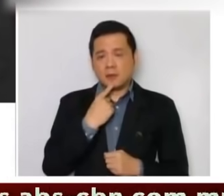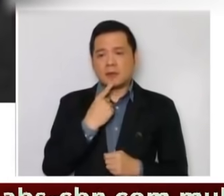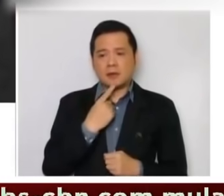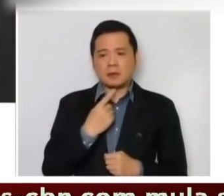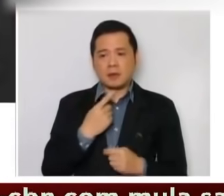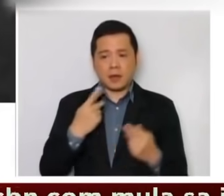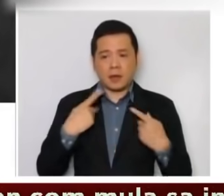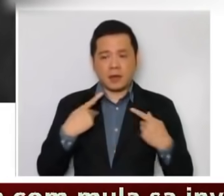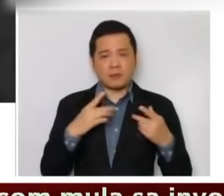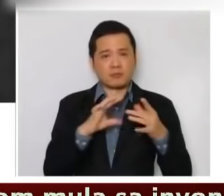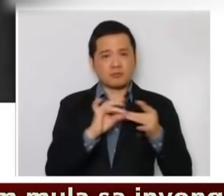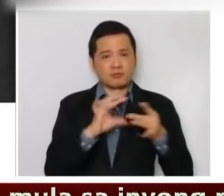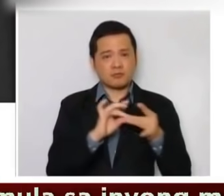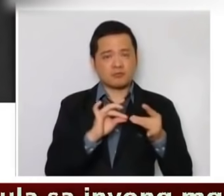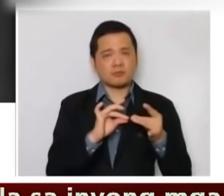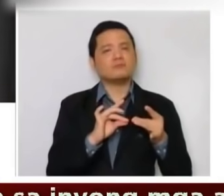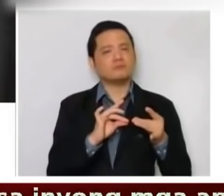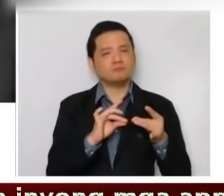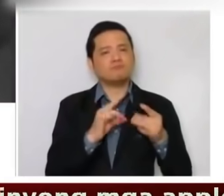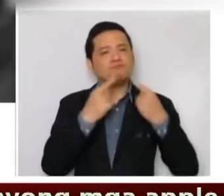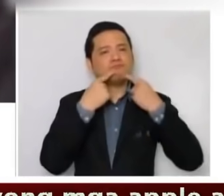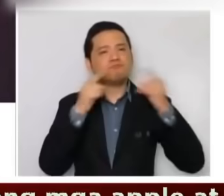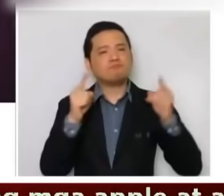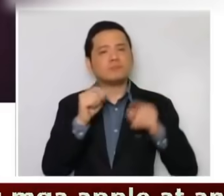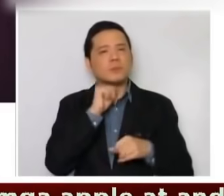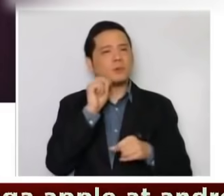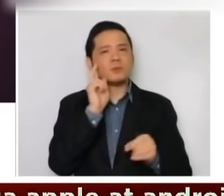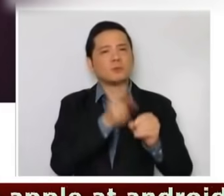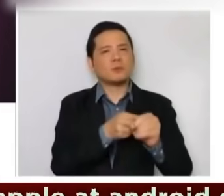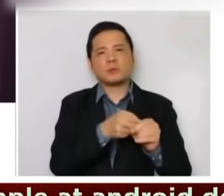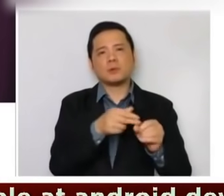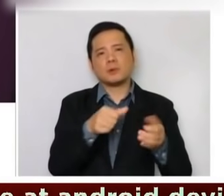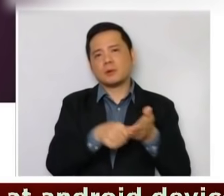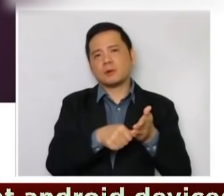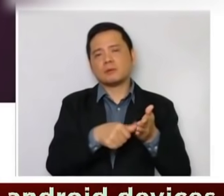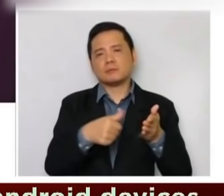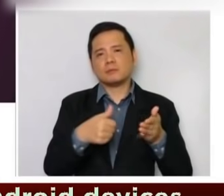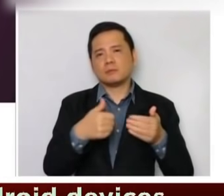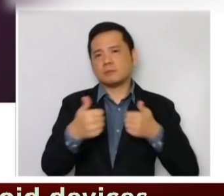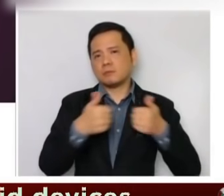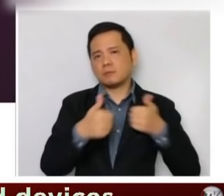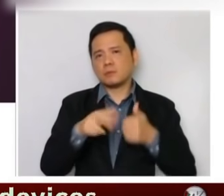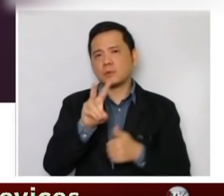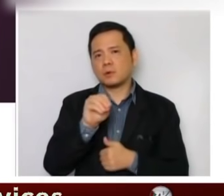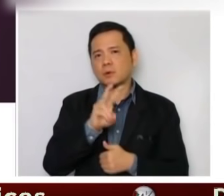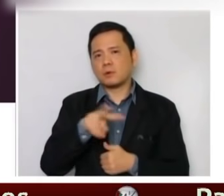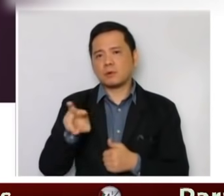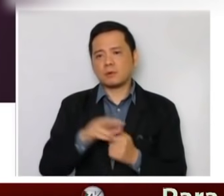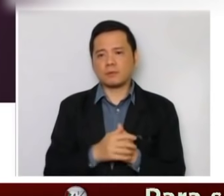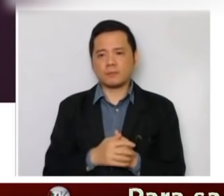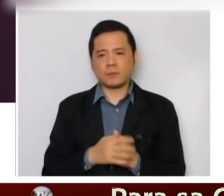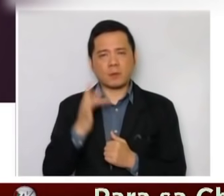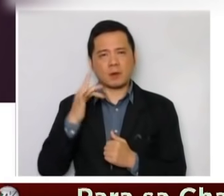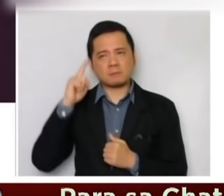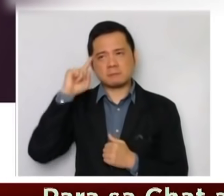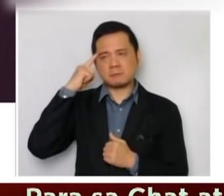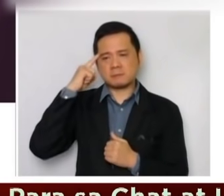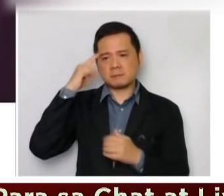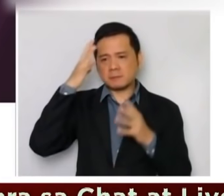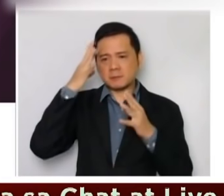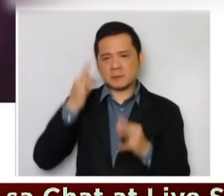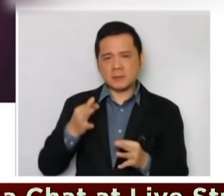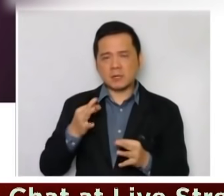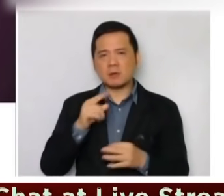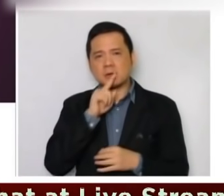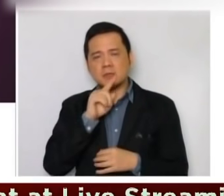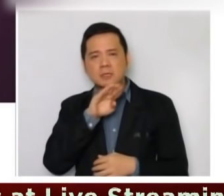pahayag na hindi na siya tatakbo sa halalan 2022. Anya, matapos ng masinsinang pag-iisip na pagtanto ni ATV na mahihirapan